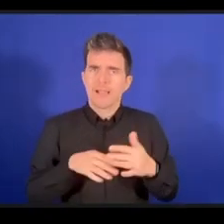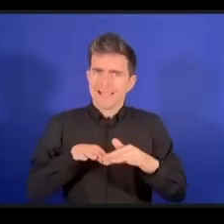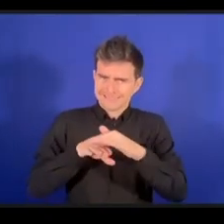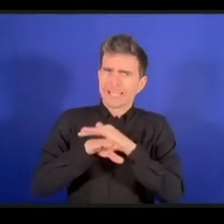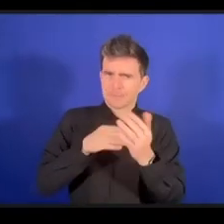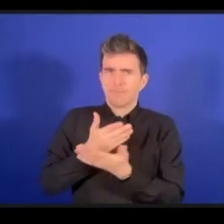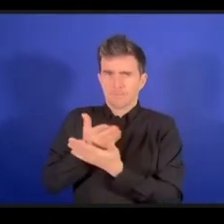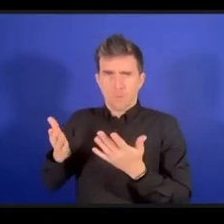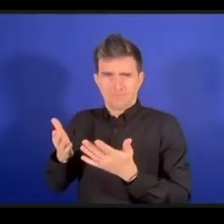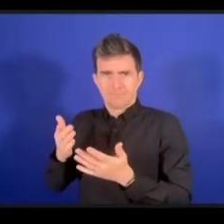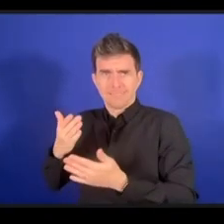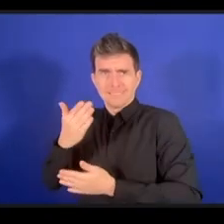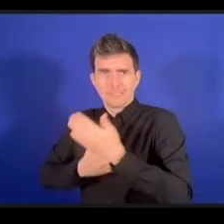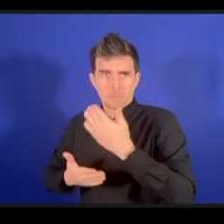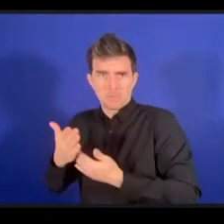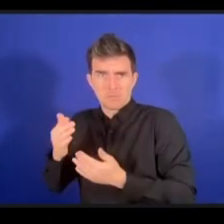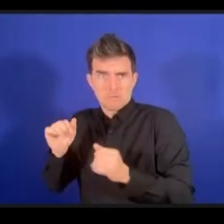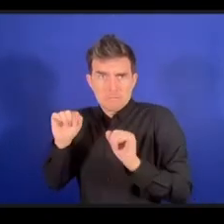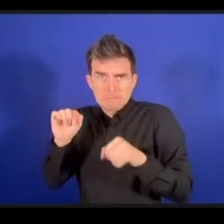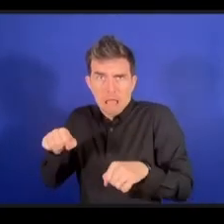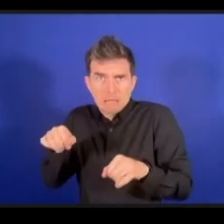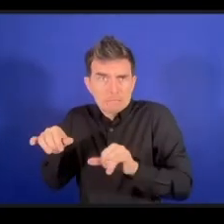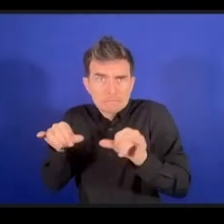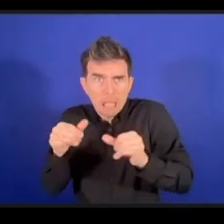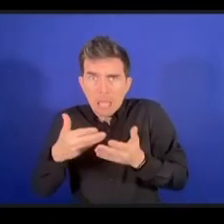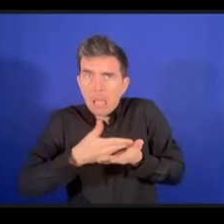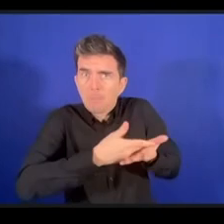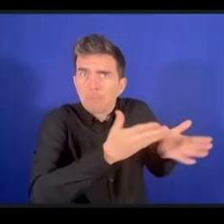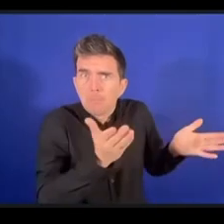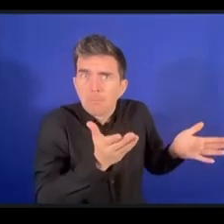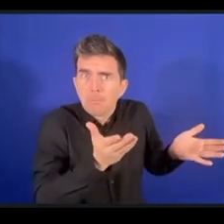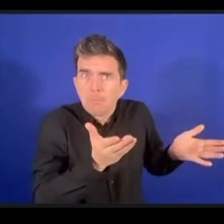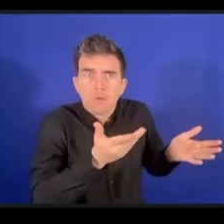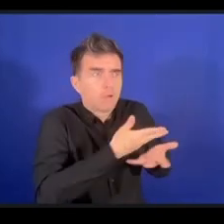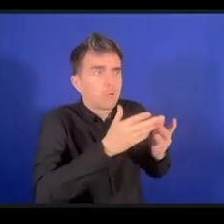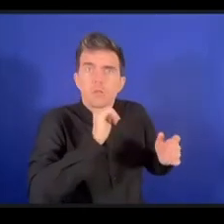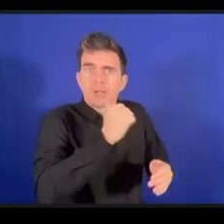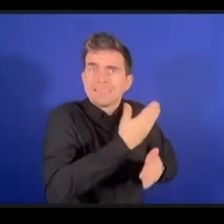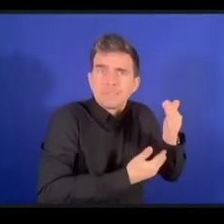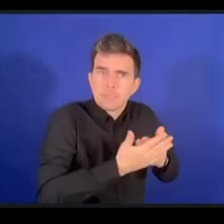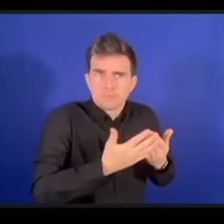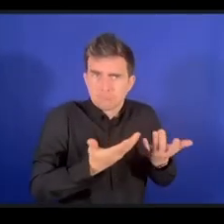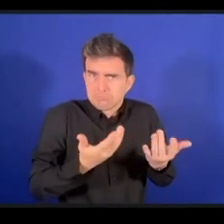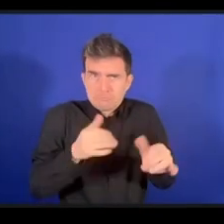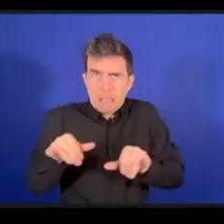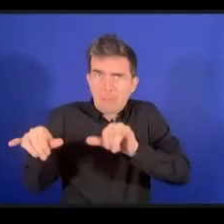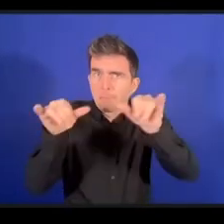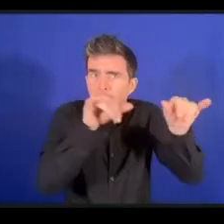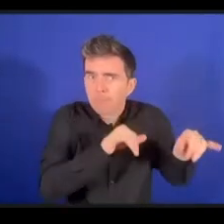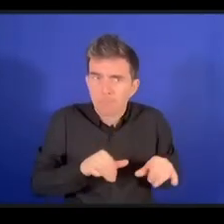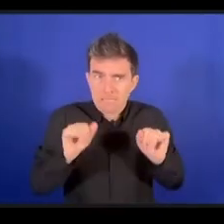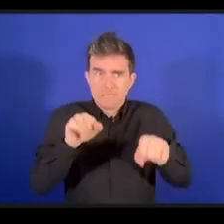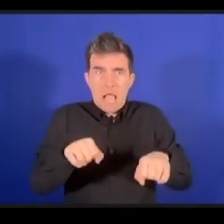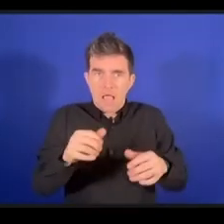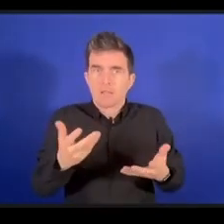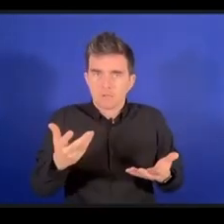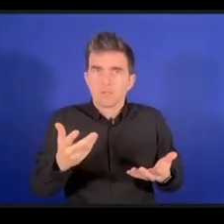么任何为残疾人做的所有的东西，其实更多的造福其他的人。